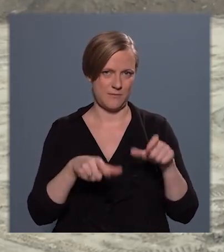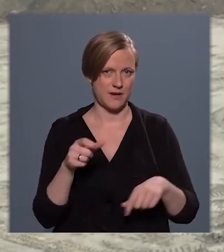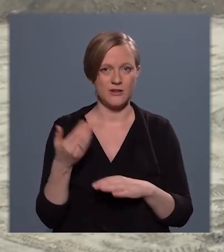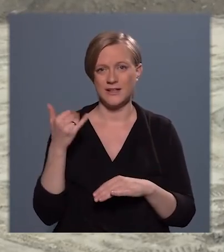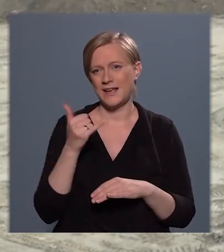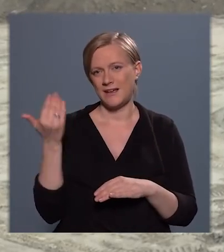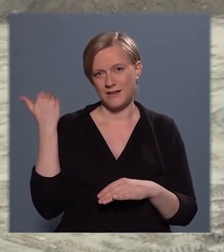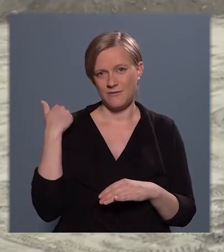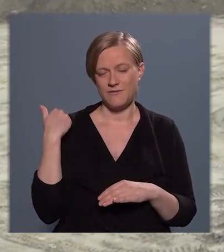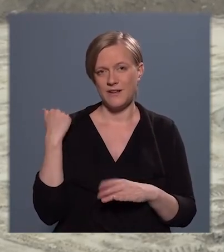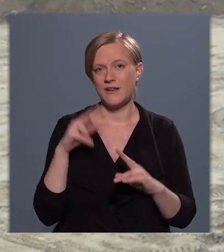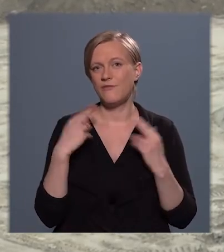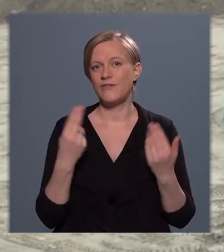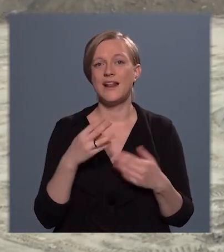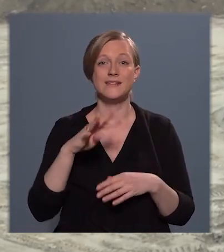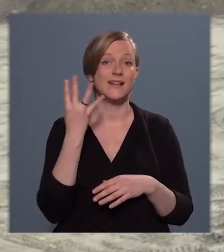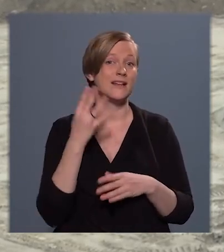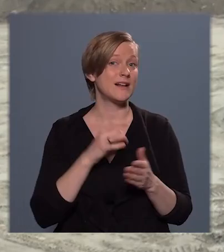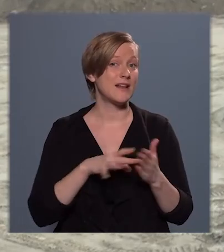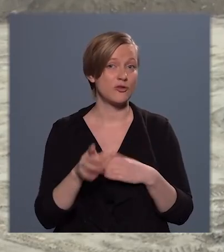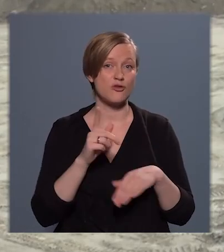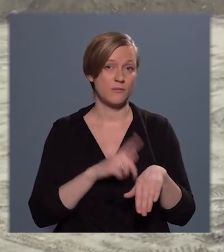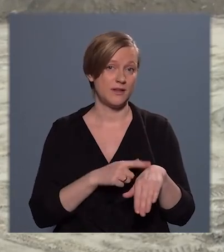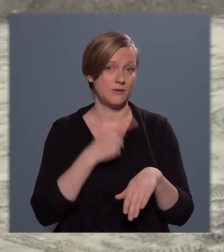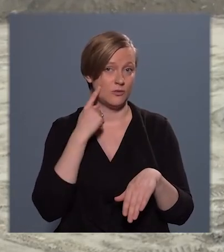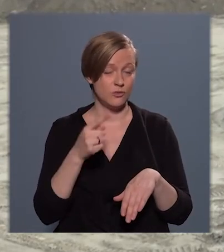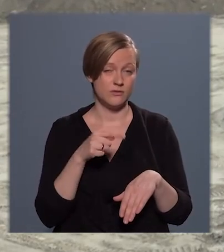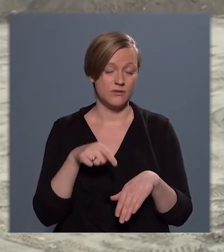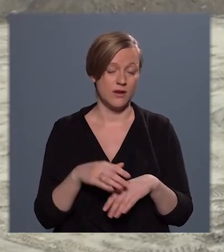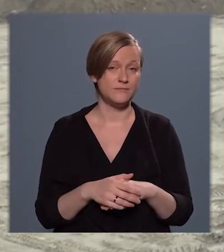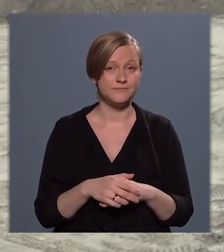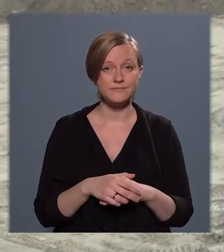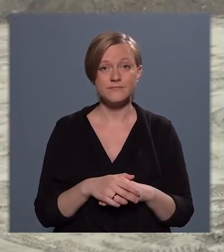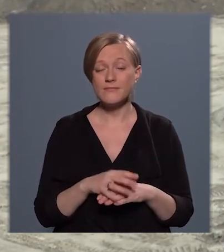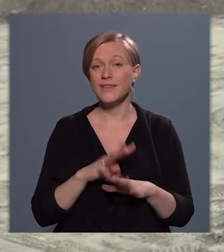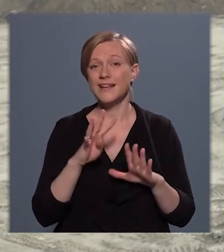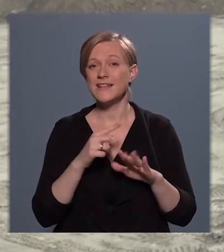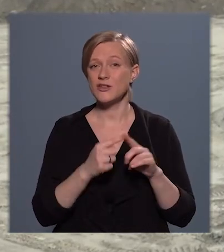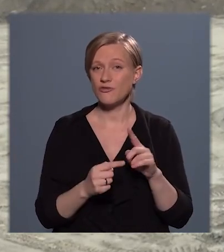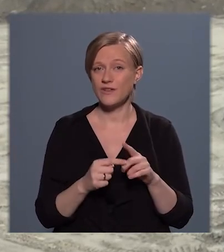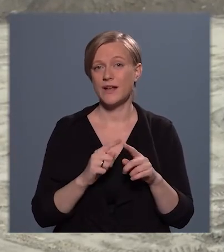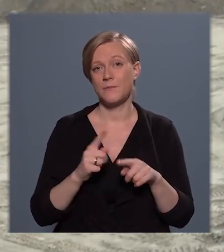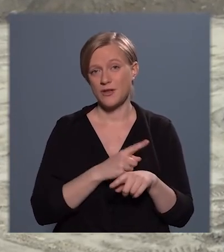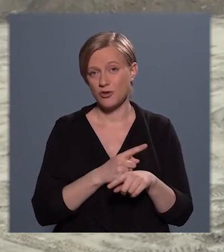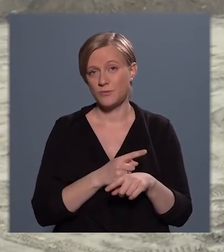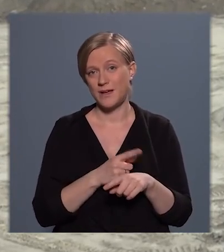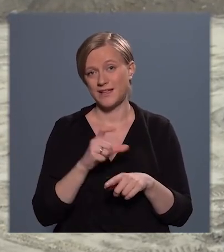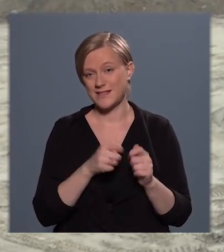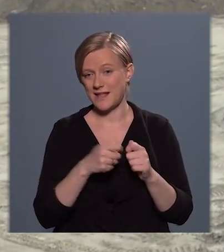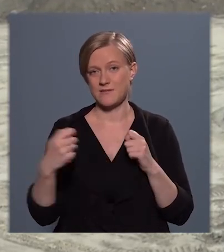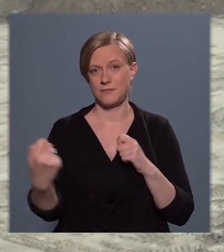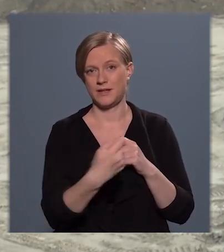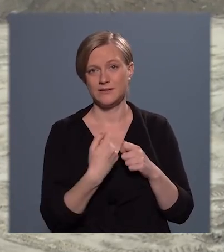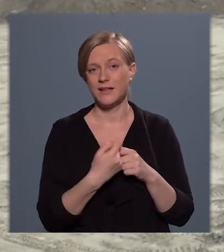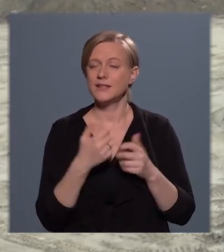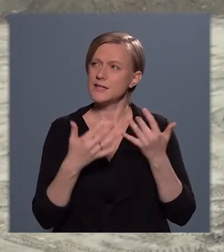évvel a világ negyedik leggyorsabb idejét tudta a birtokában. Ő 9,5 másodperc alatt meg 200 métert. Azt kiszámolom,